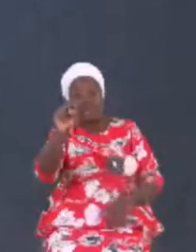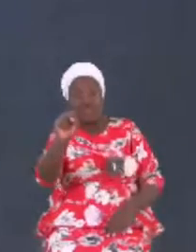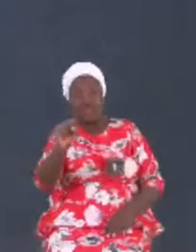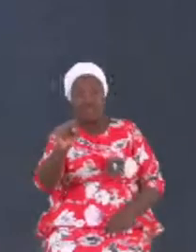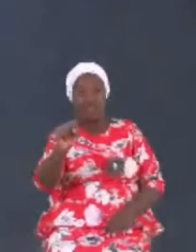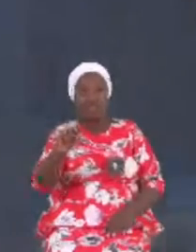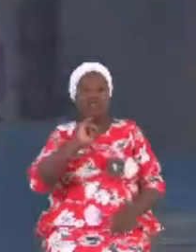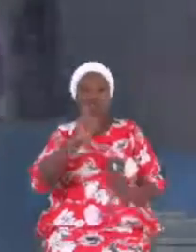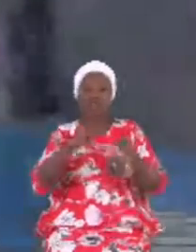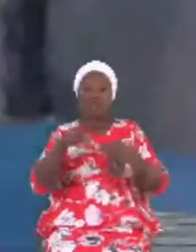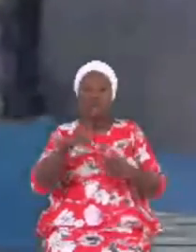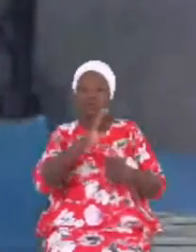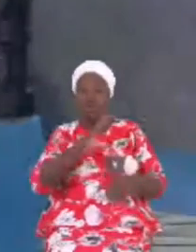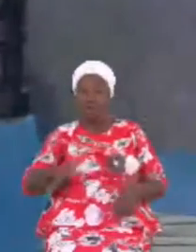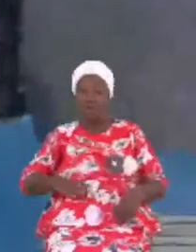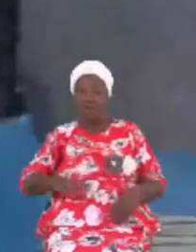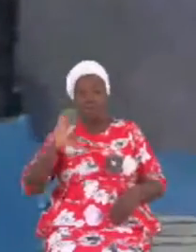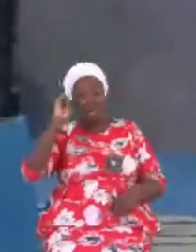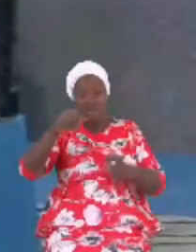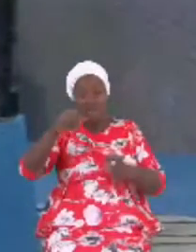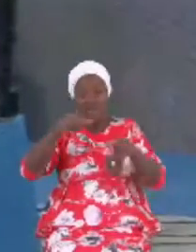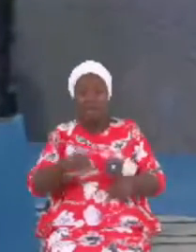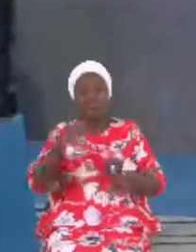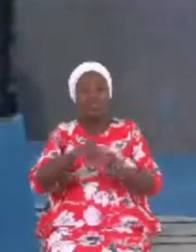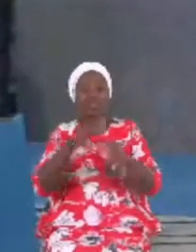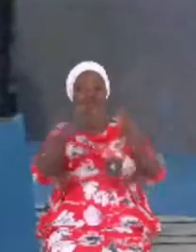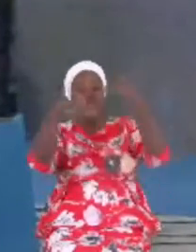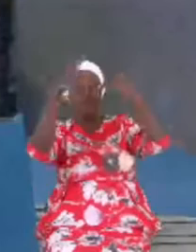il parle de Christ. Il demeure au ciel.